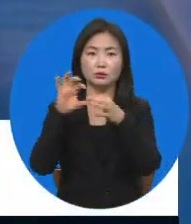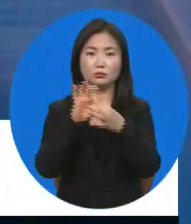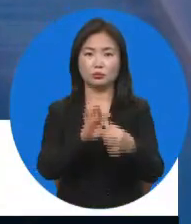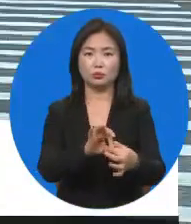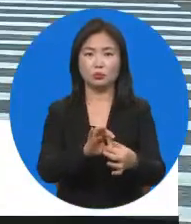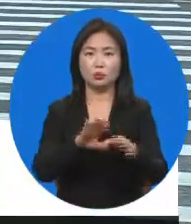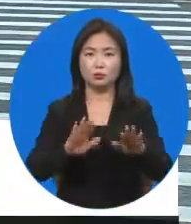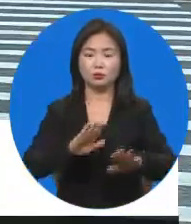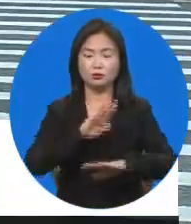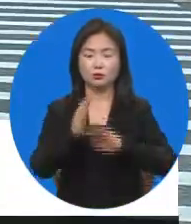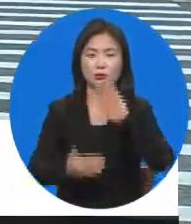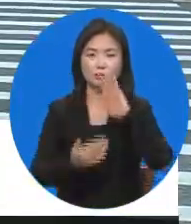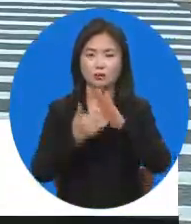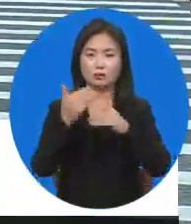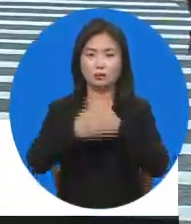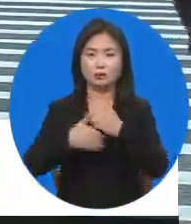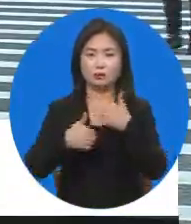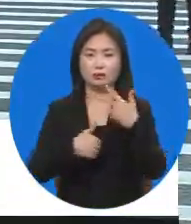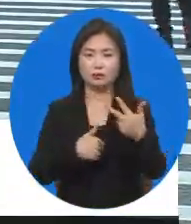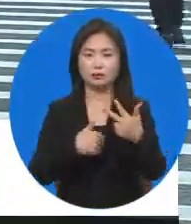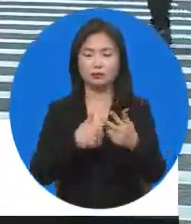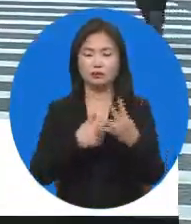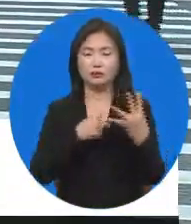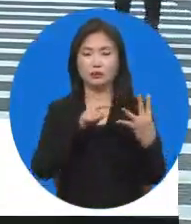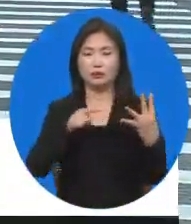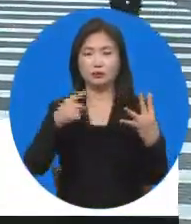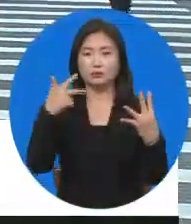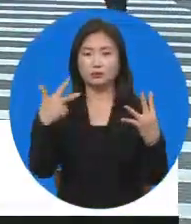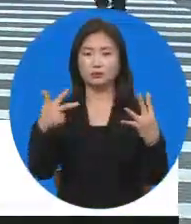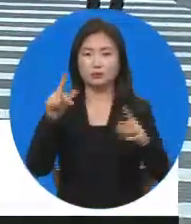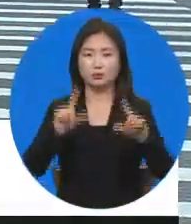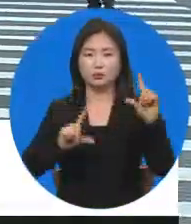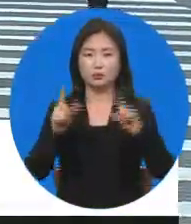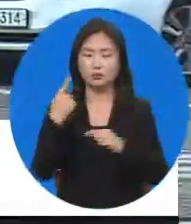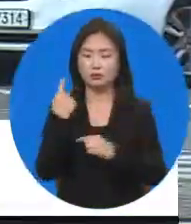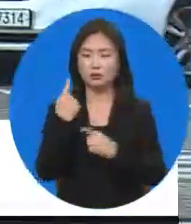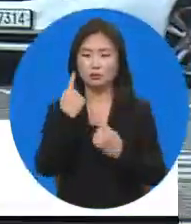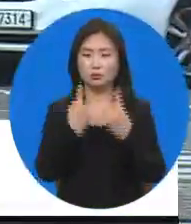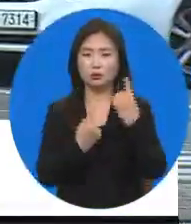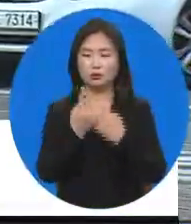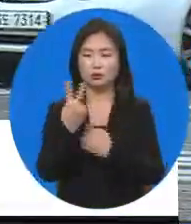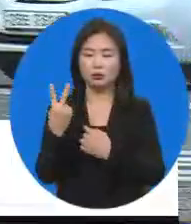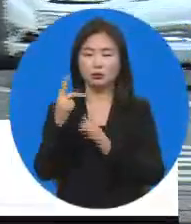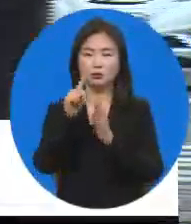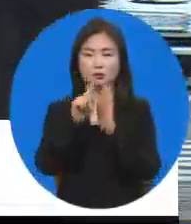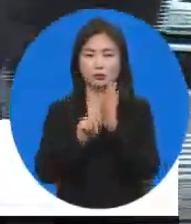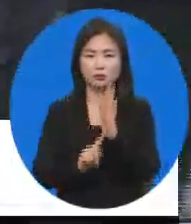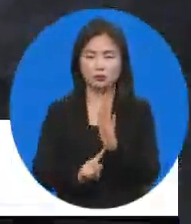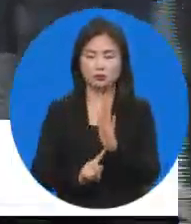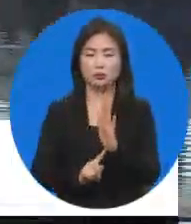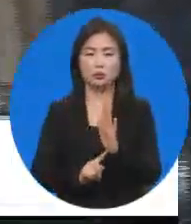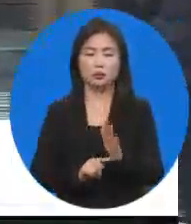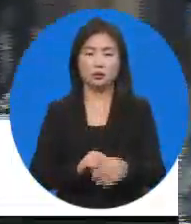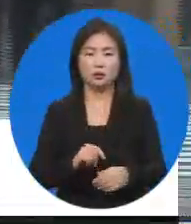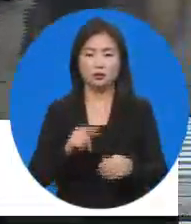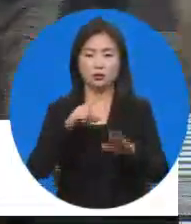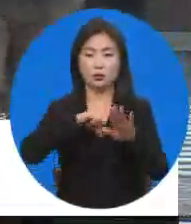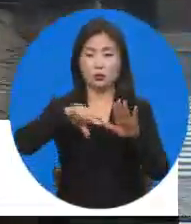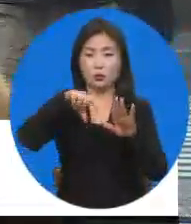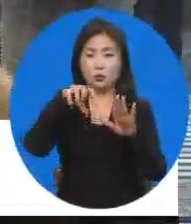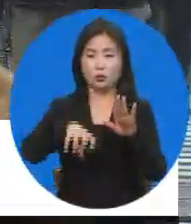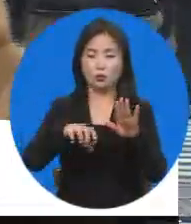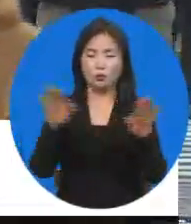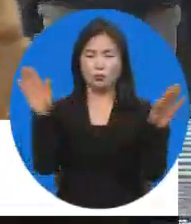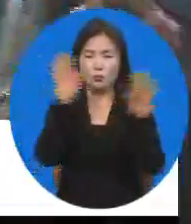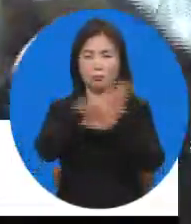오늘 낮 최고기온은 대구 7도 등은 4도에서 7도 에 품 포로 어제보다 이동우 까대는 떨어지겠습니다 동해안 지역에는